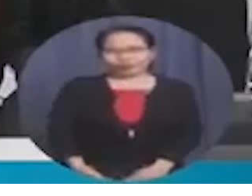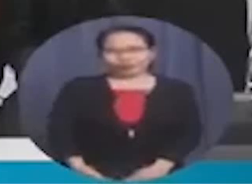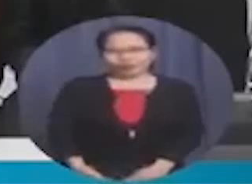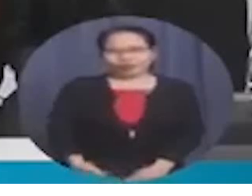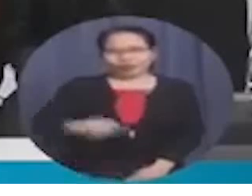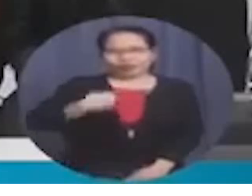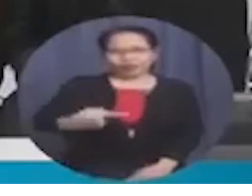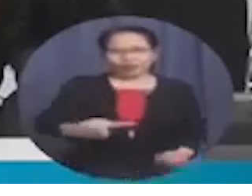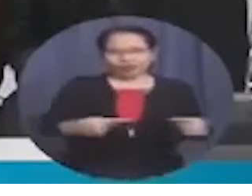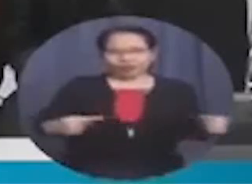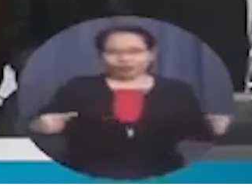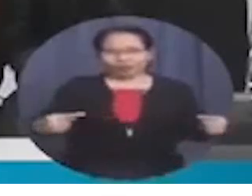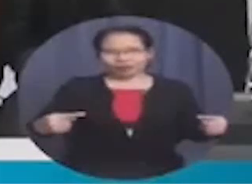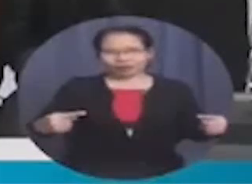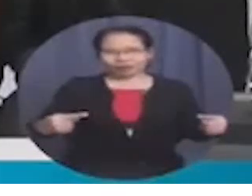Sabi yun ang